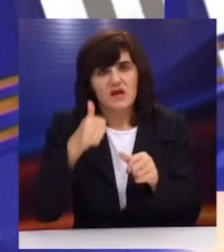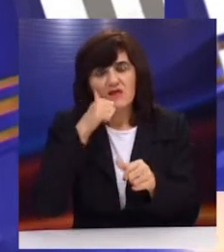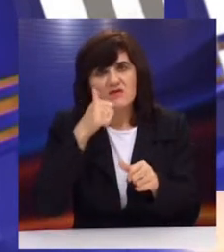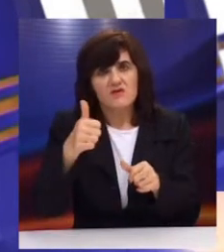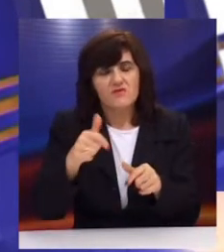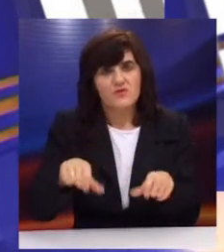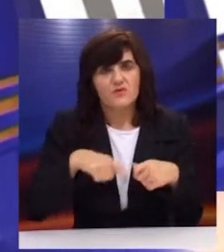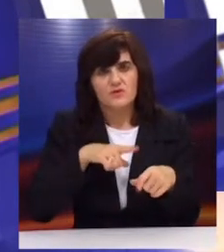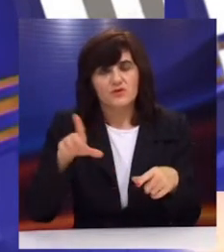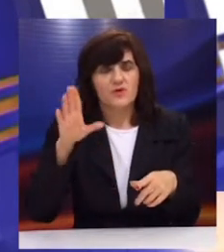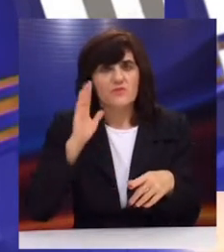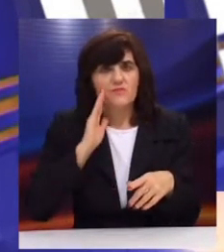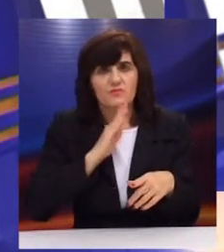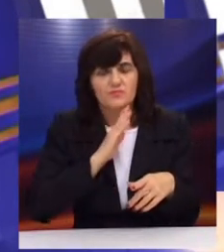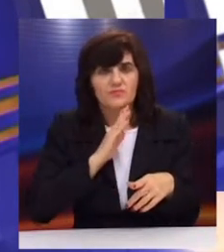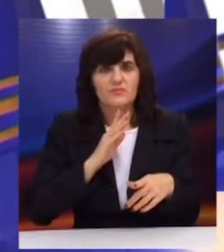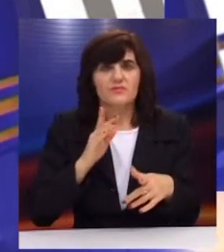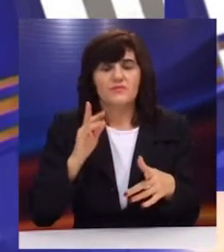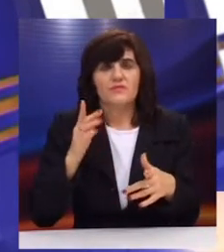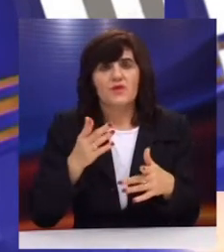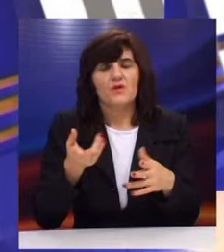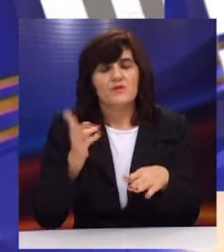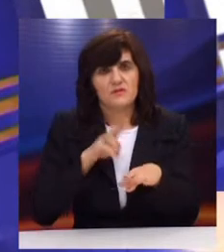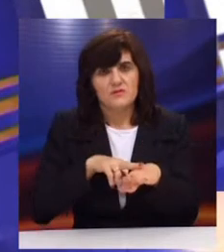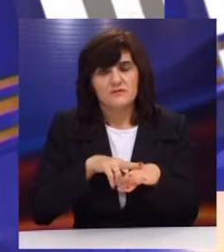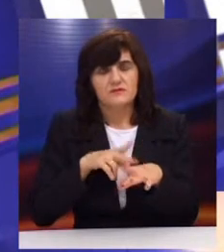ili jednočasovno upozorenje. Uglavnom